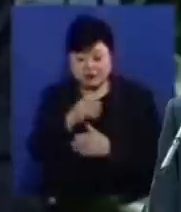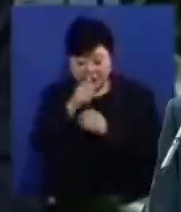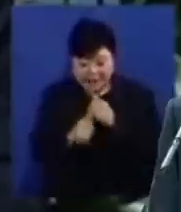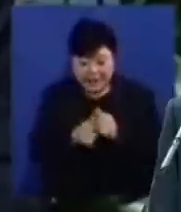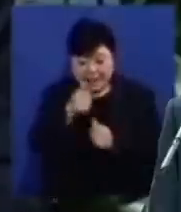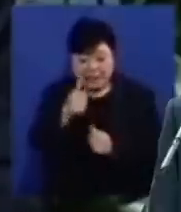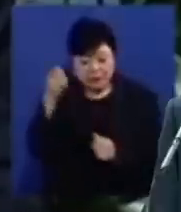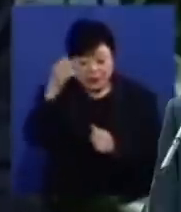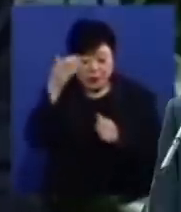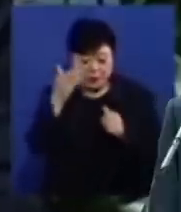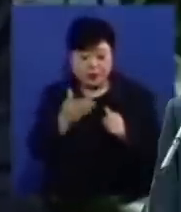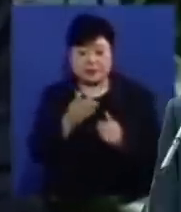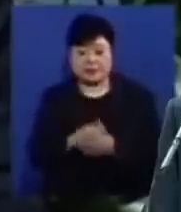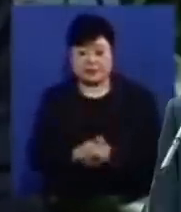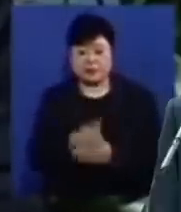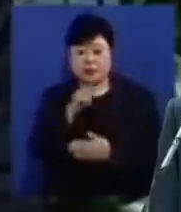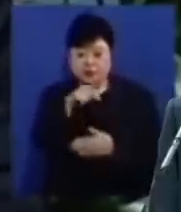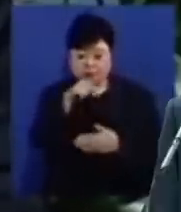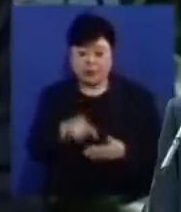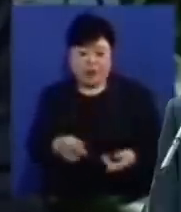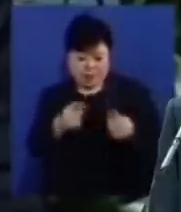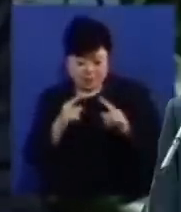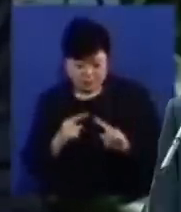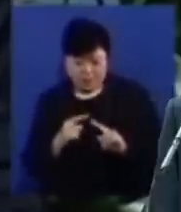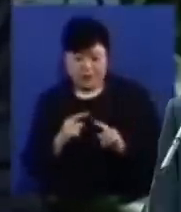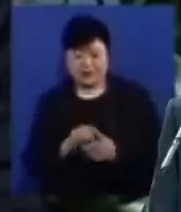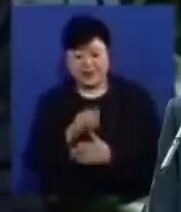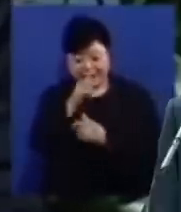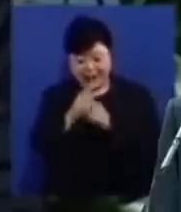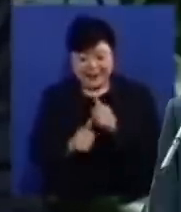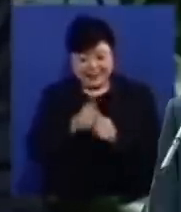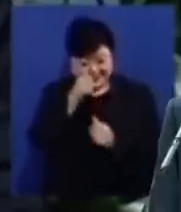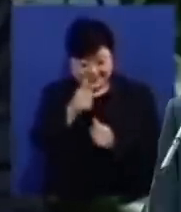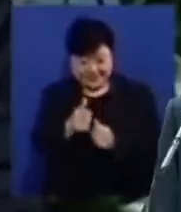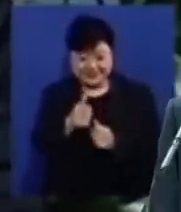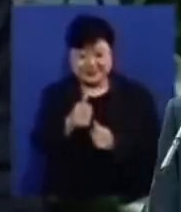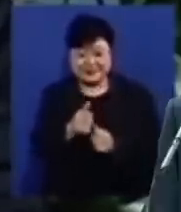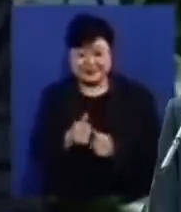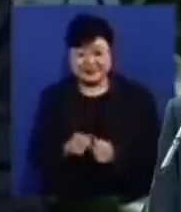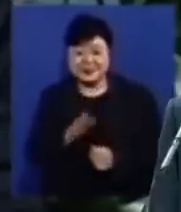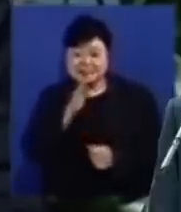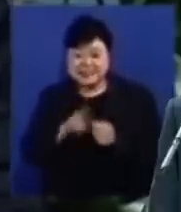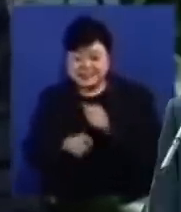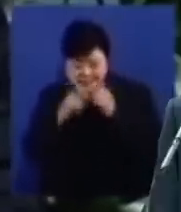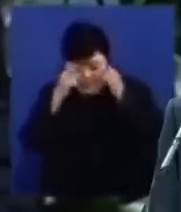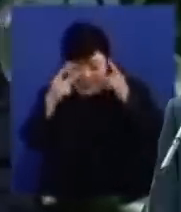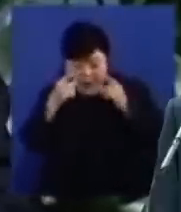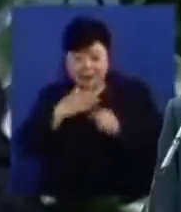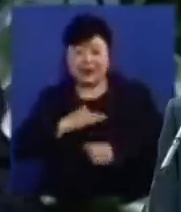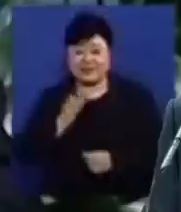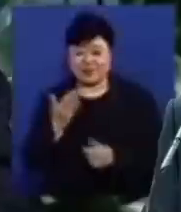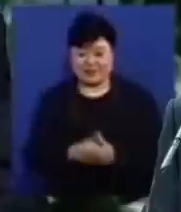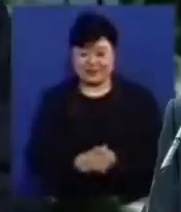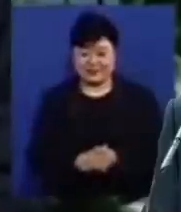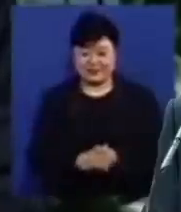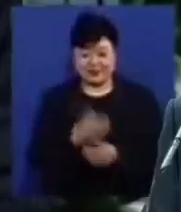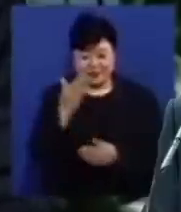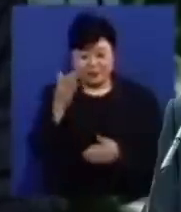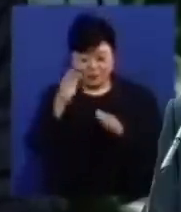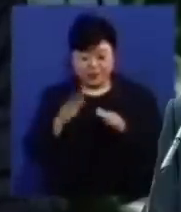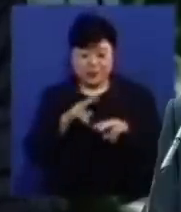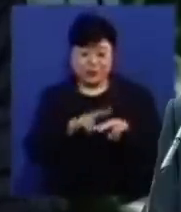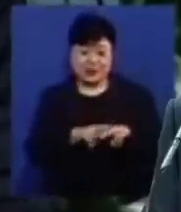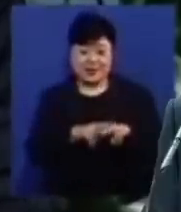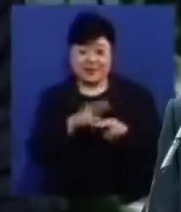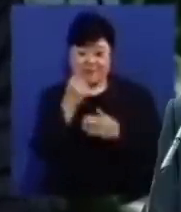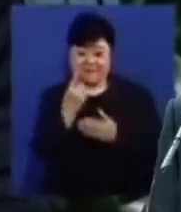하나님의 성령이 우리 속에 들어와야 하나님의 진리를 깨달아 알 수 있는 것입니다. 여러분이 오늘 이 자리에